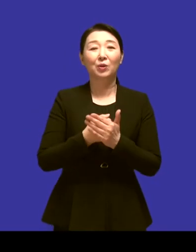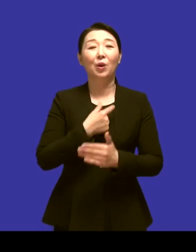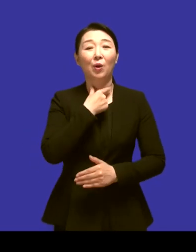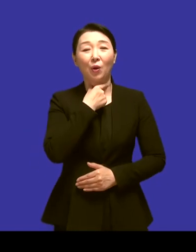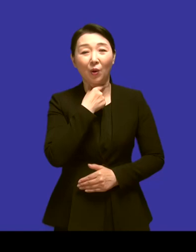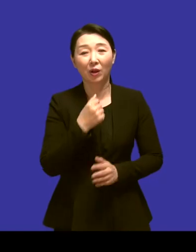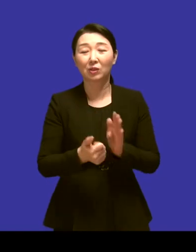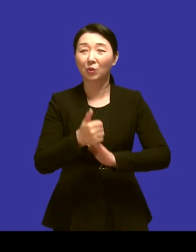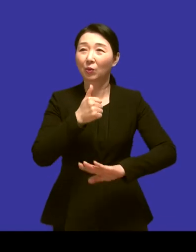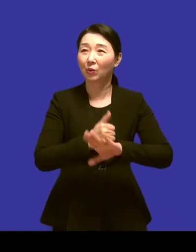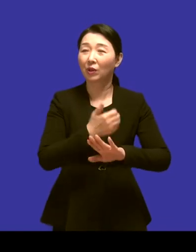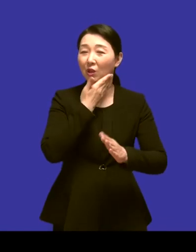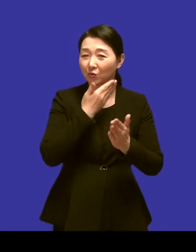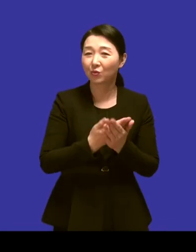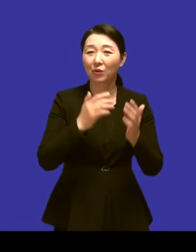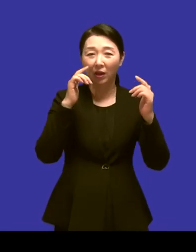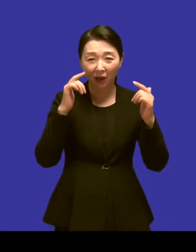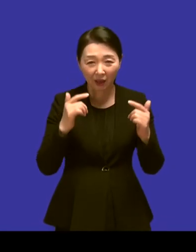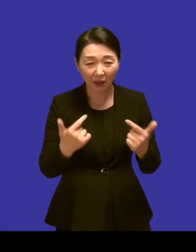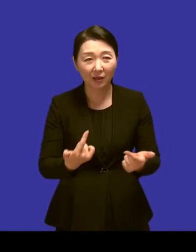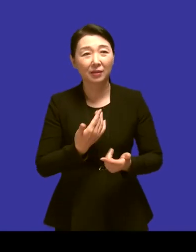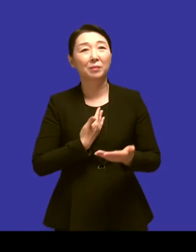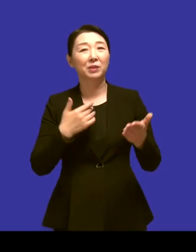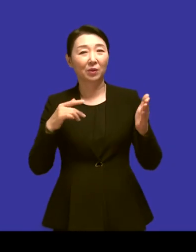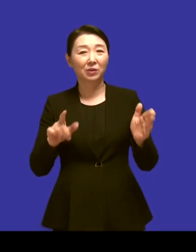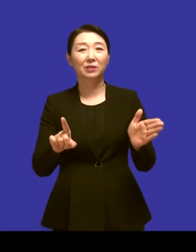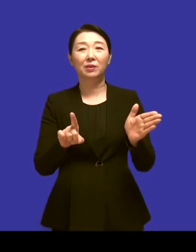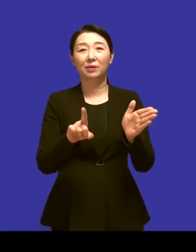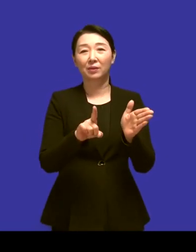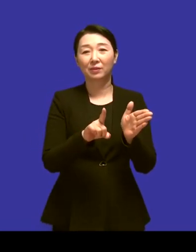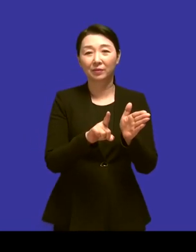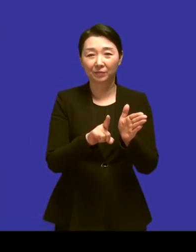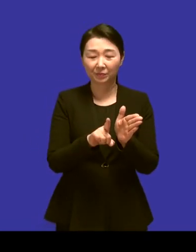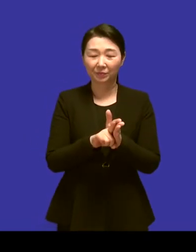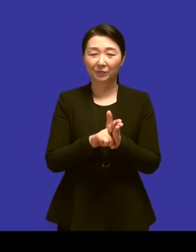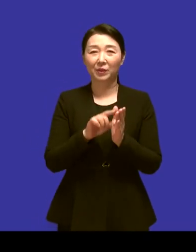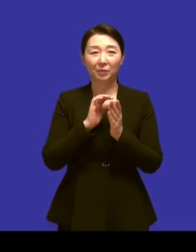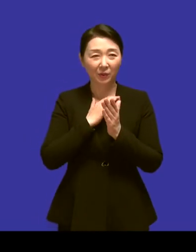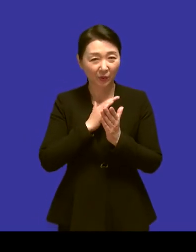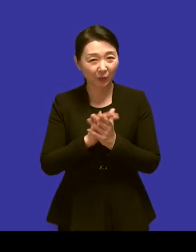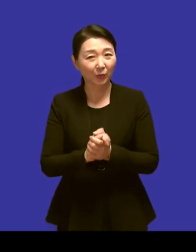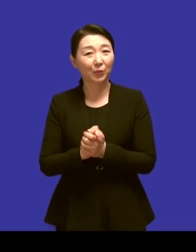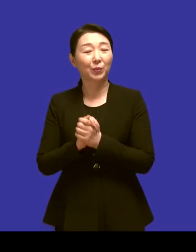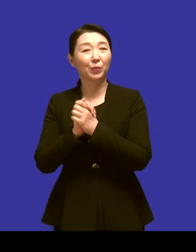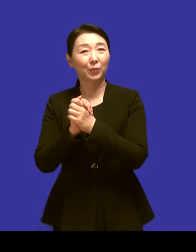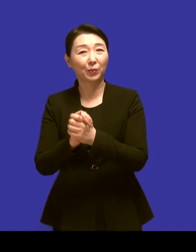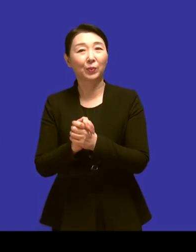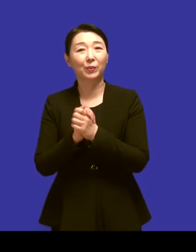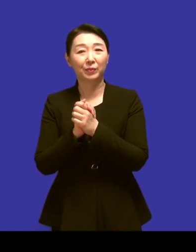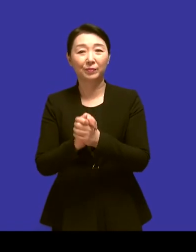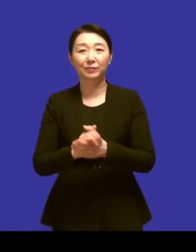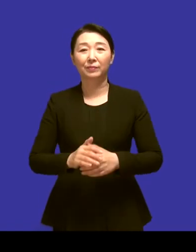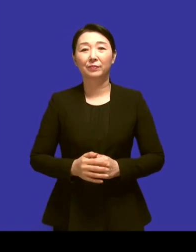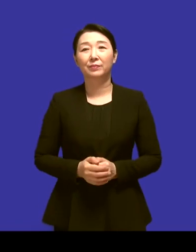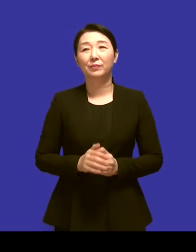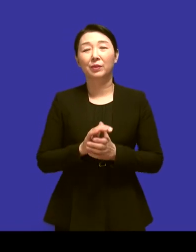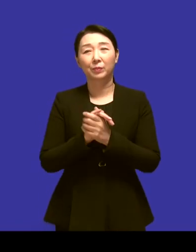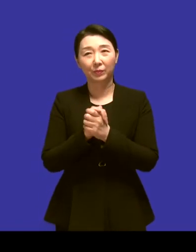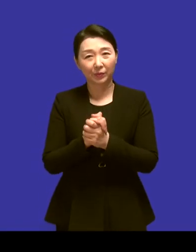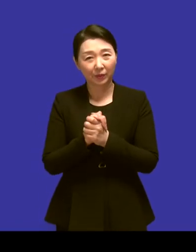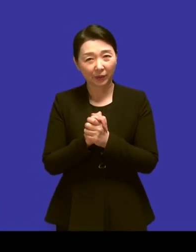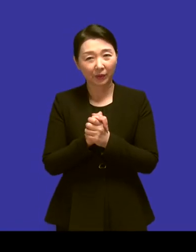있어. 성공이 중요한 게 아니란 걸 난 믿어. So I pray, pray, pray.